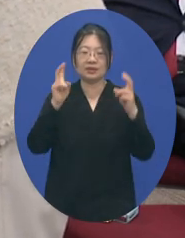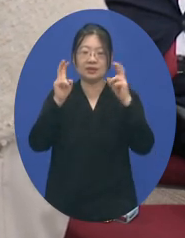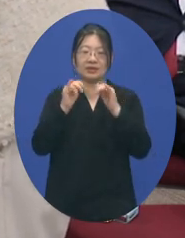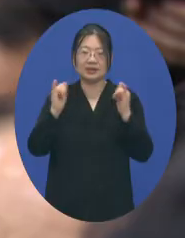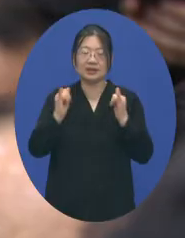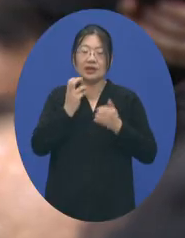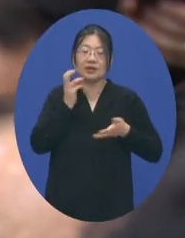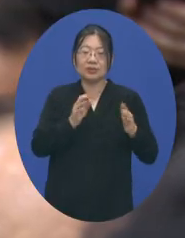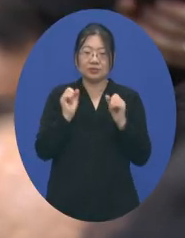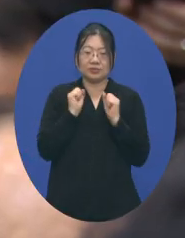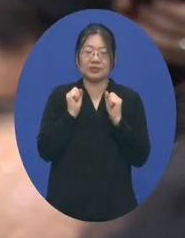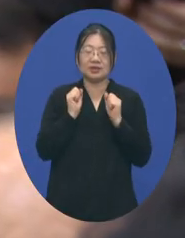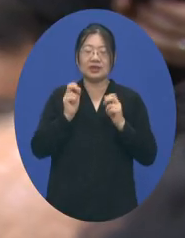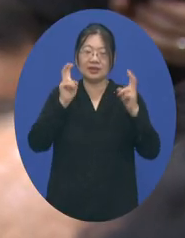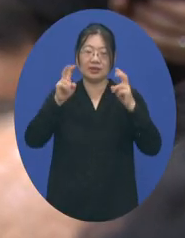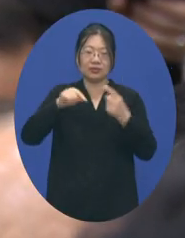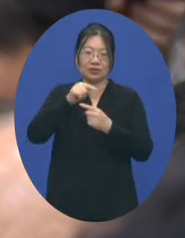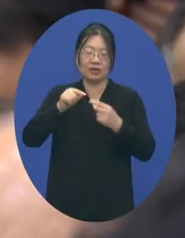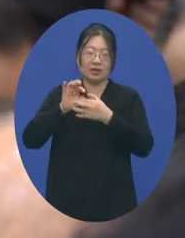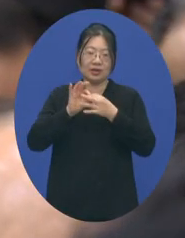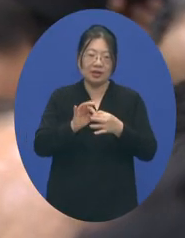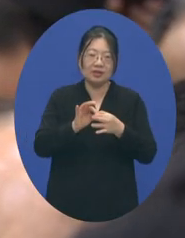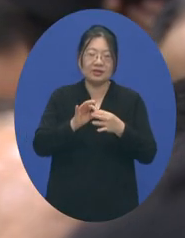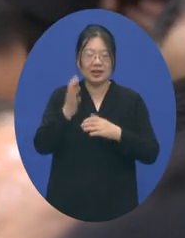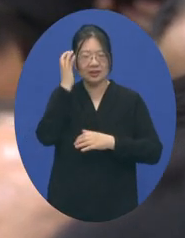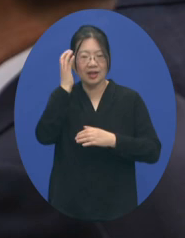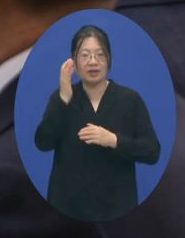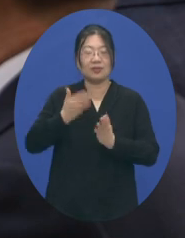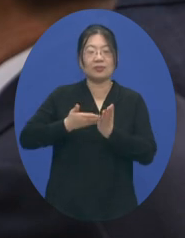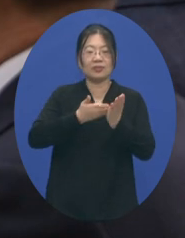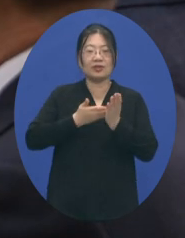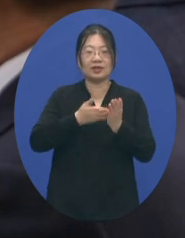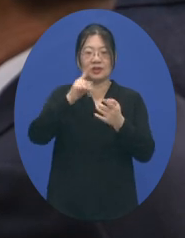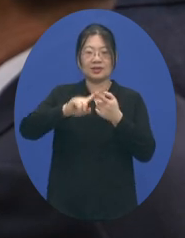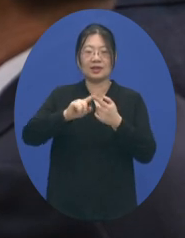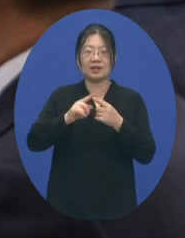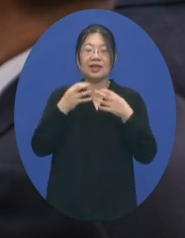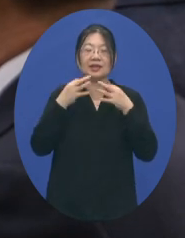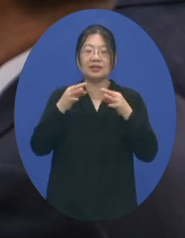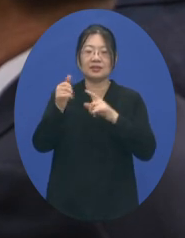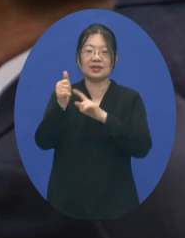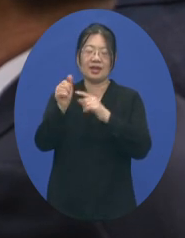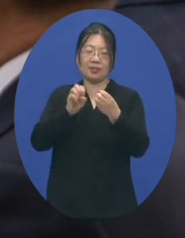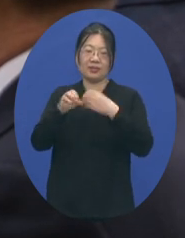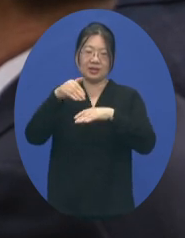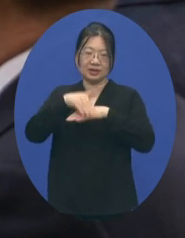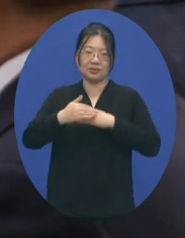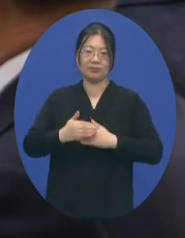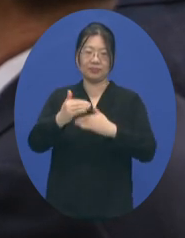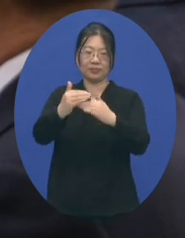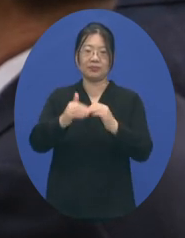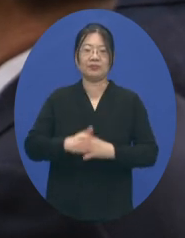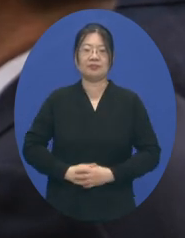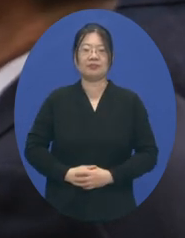기업인들이 경기북부에서 기업을 운영하며 겪는 애로사항을 털어놓고 이에 대해 김 지사가 답하는 방식으로